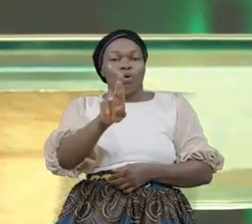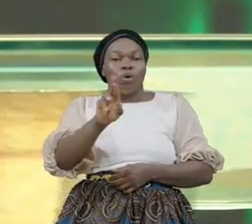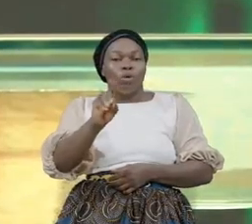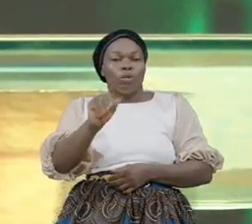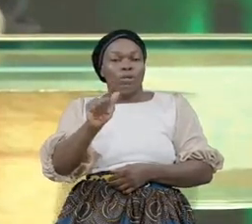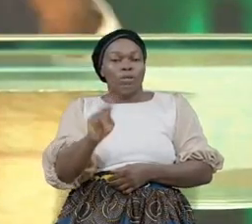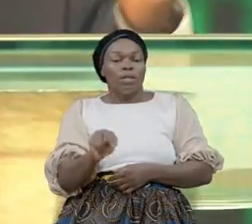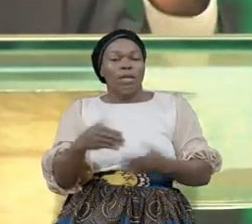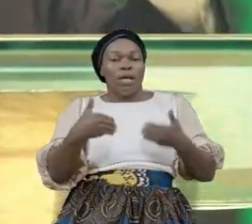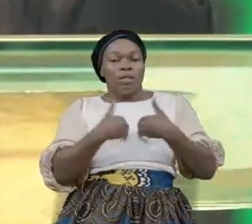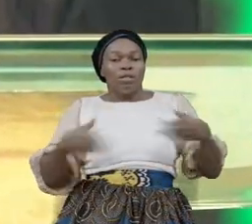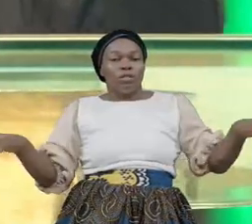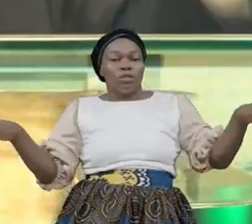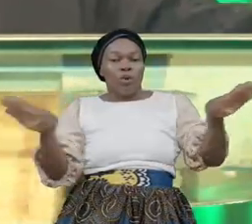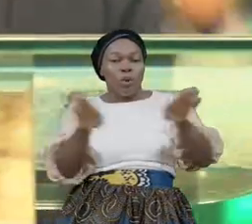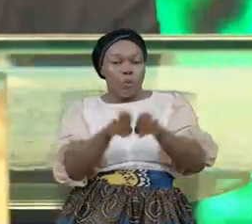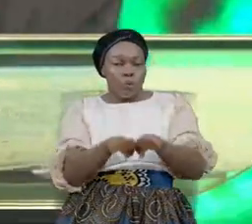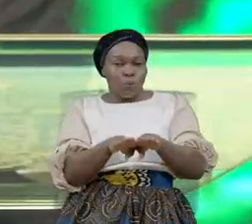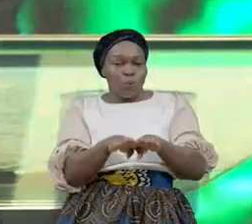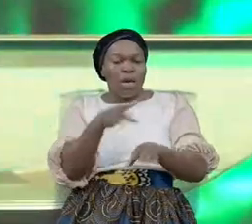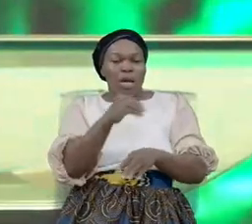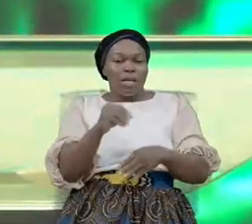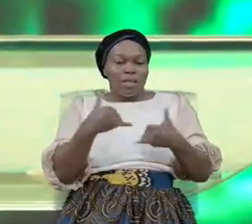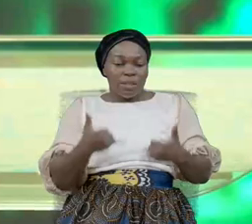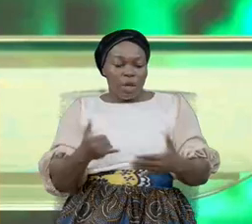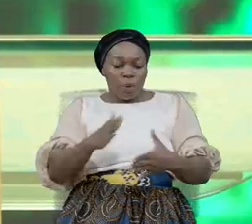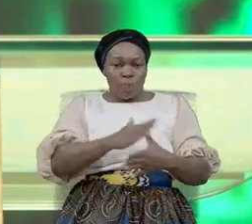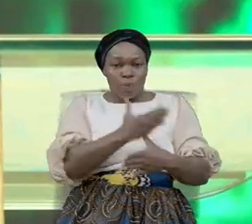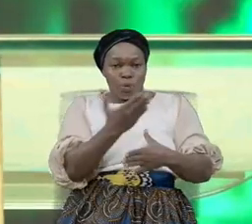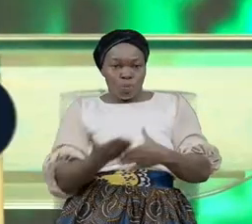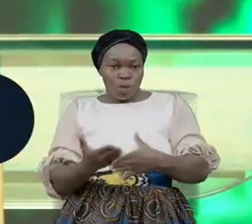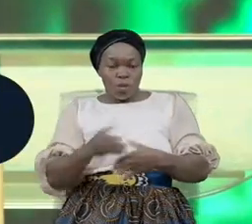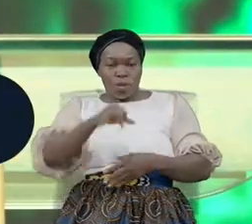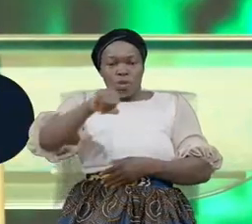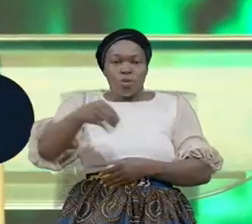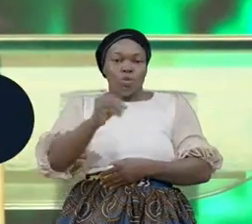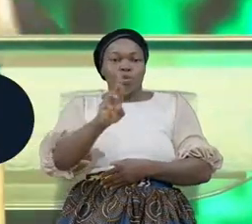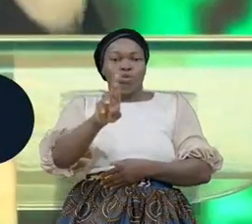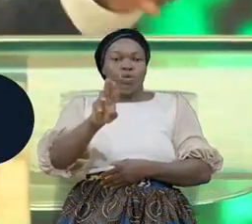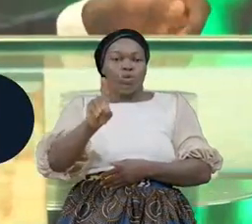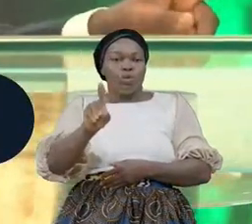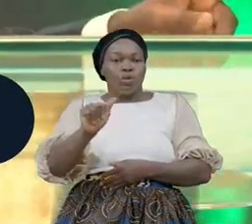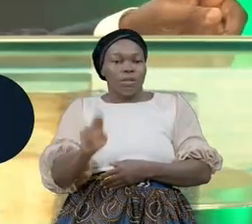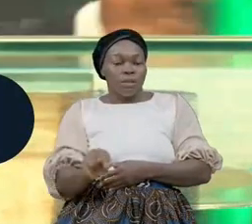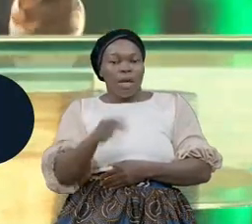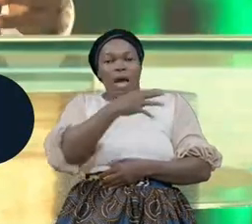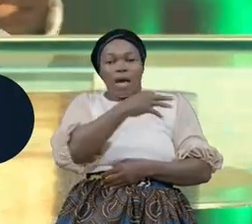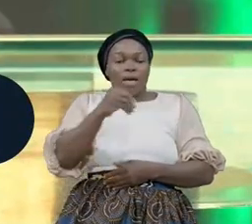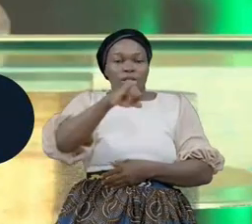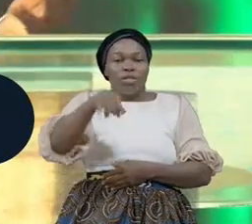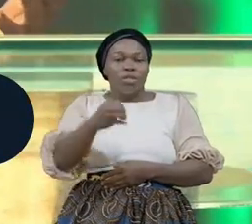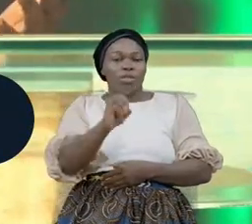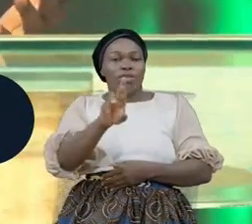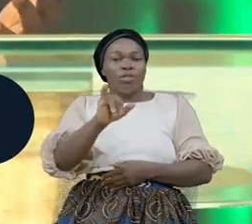s'était enfermé. Alors, ils étaient entre Jourdain et Jéricho. Ils ne pouvaient pas